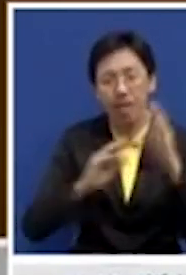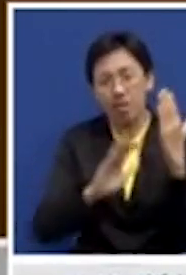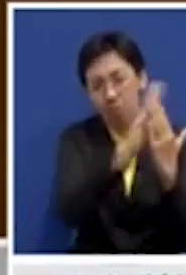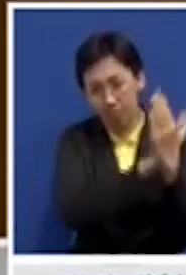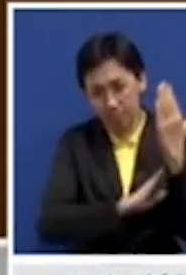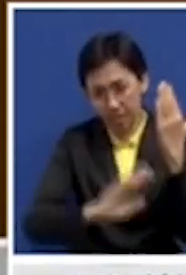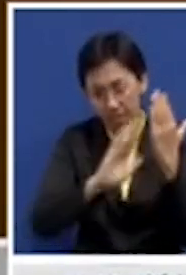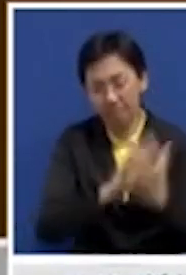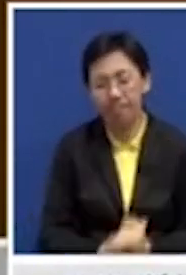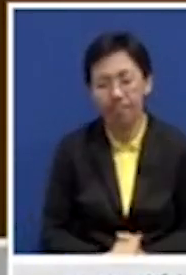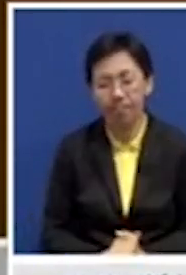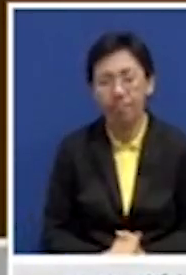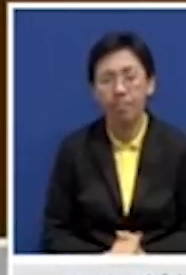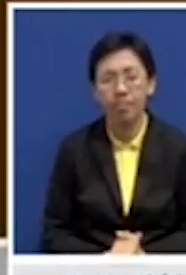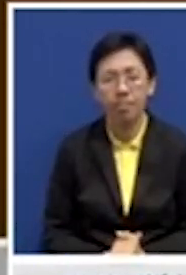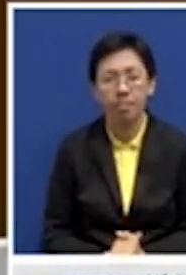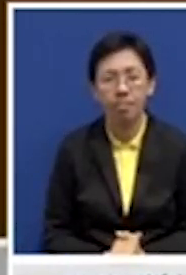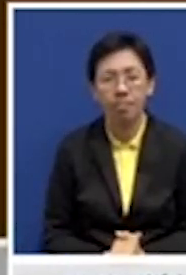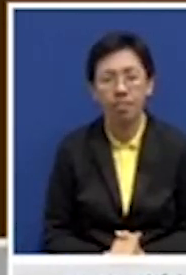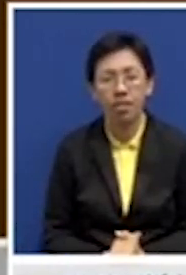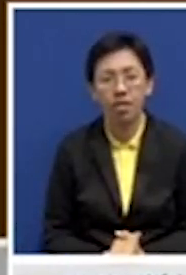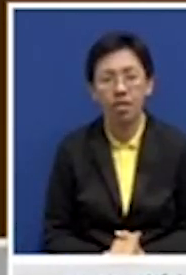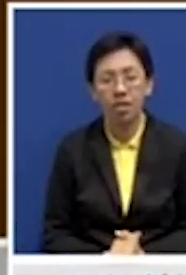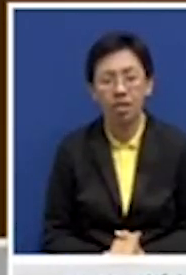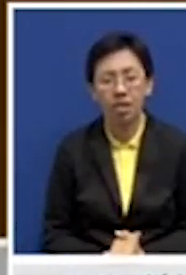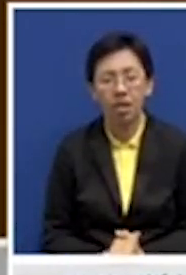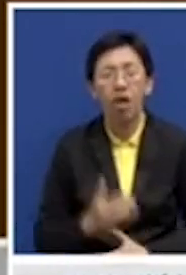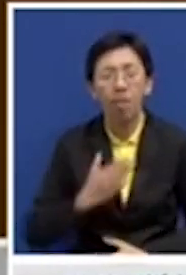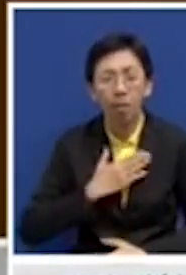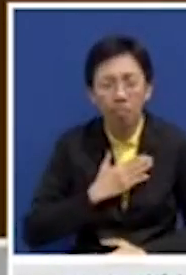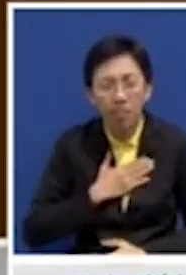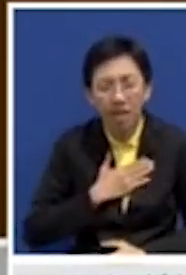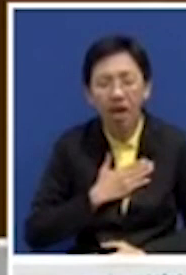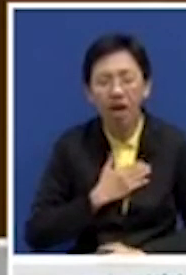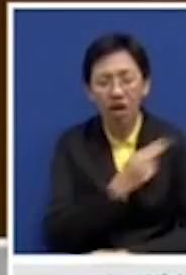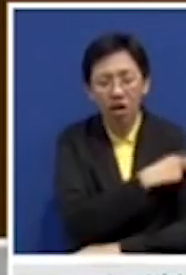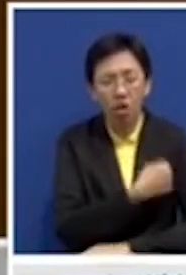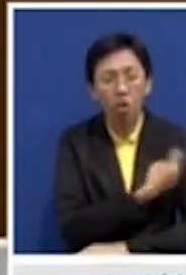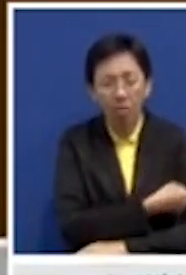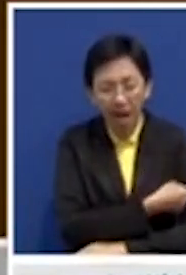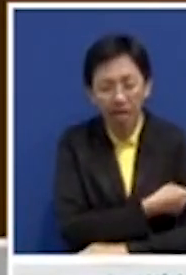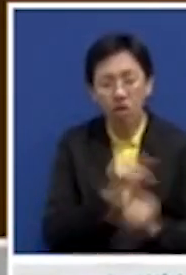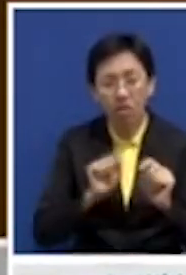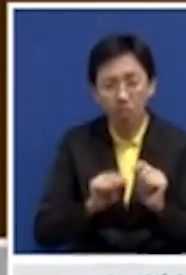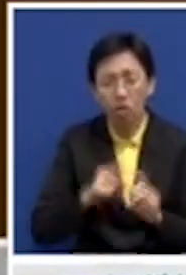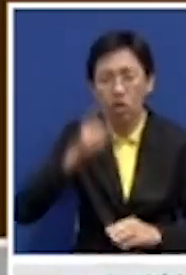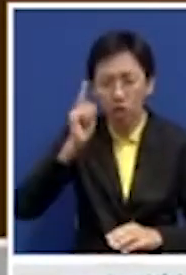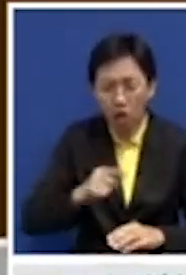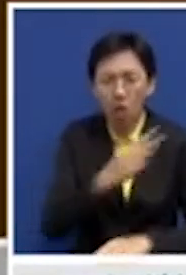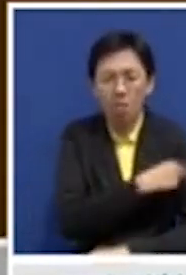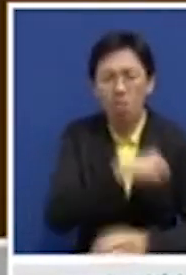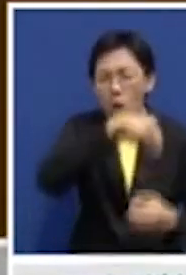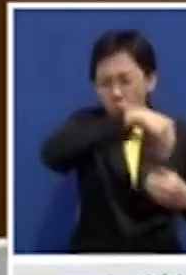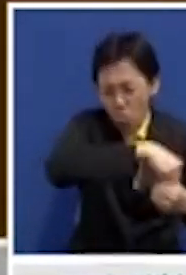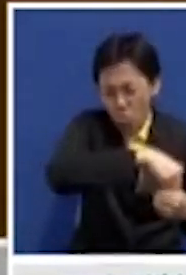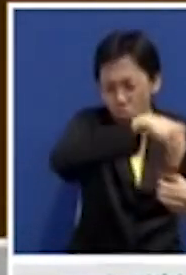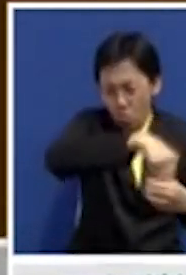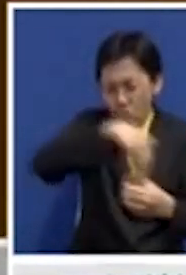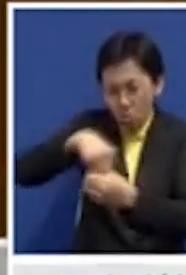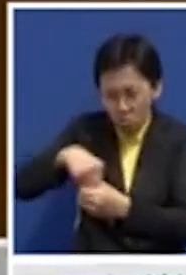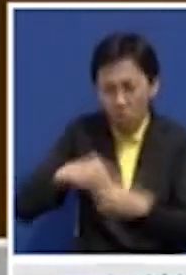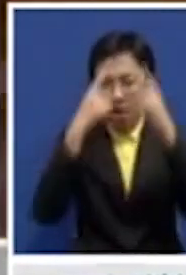ศซึ่งในคำจำกัดความของผมนั้นโรงพยาบาลจะต้องมีแพทย์โรงพยาบาลจะต้องมีพยาบ